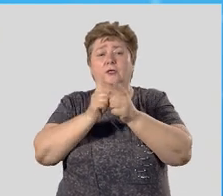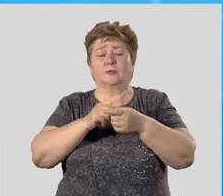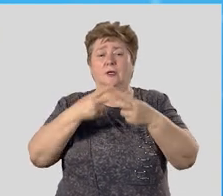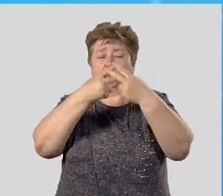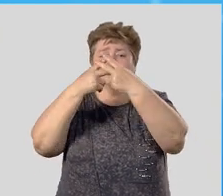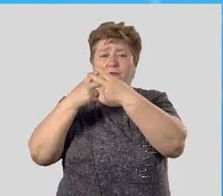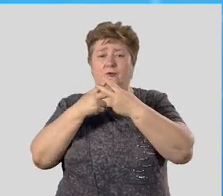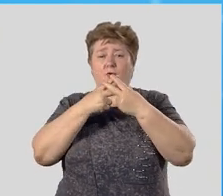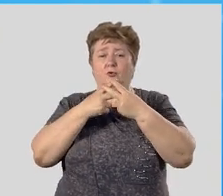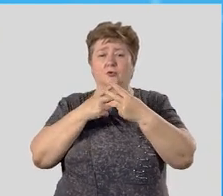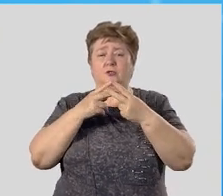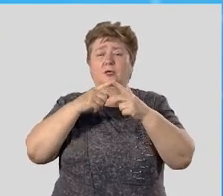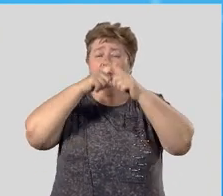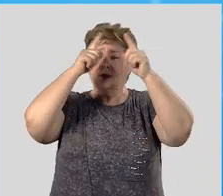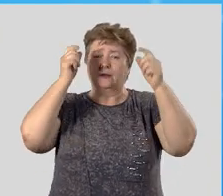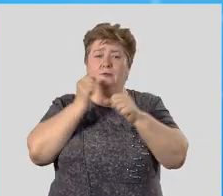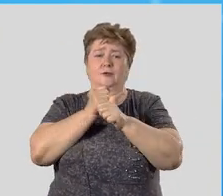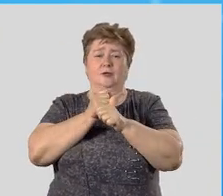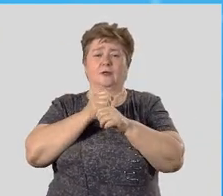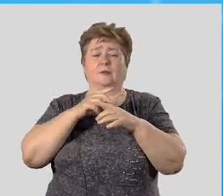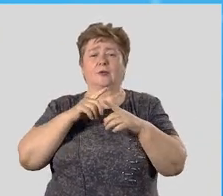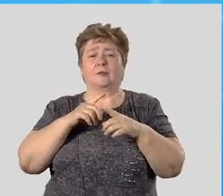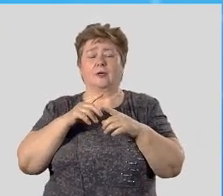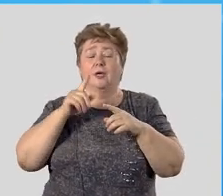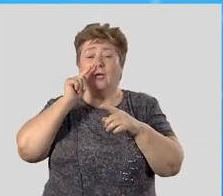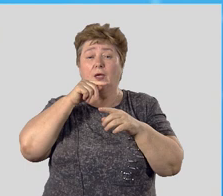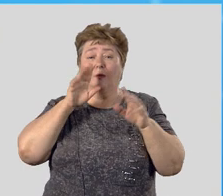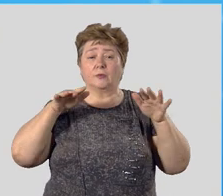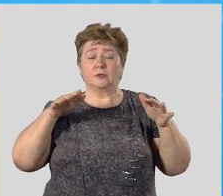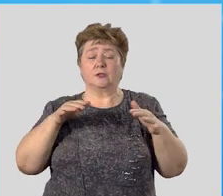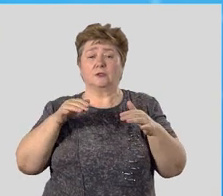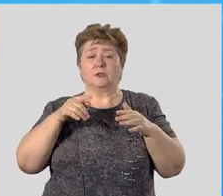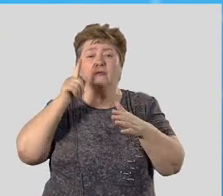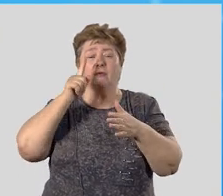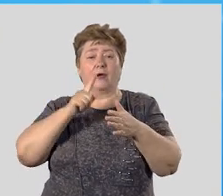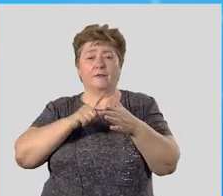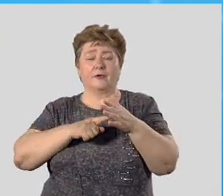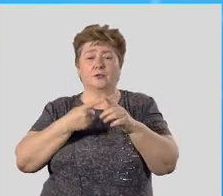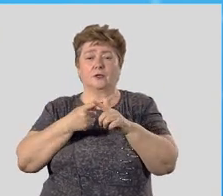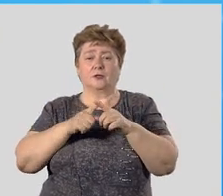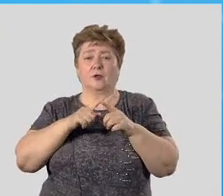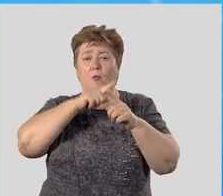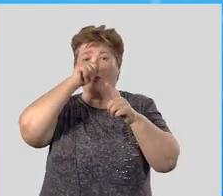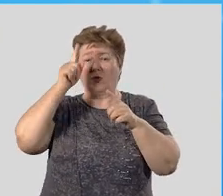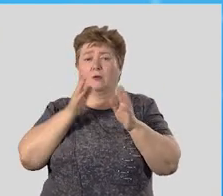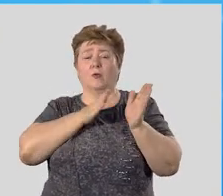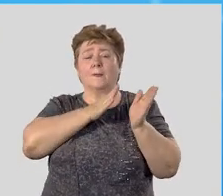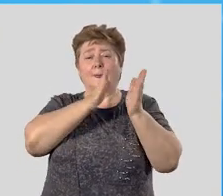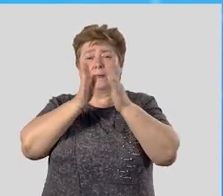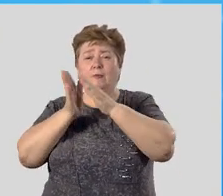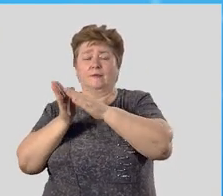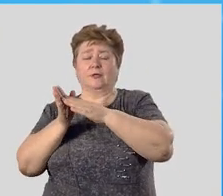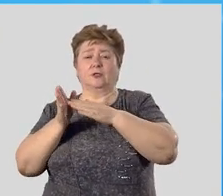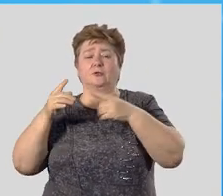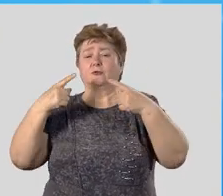расположение звезд на искусственном небе. И птицы, доверившись этому небу,